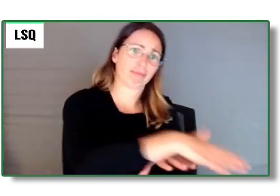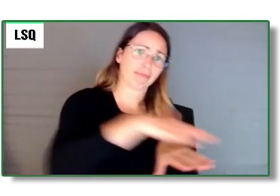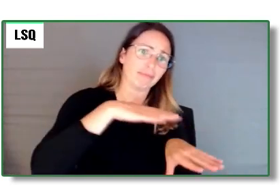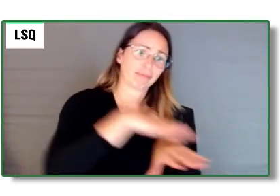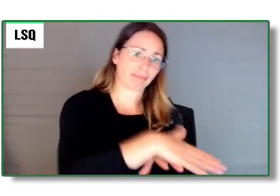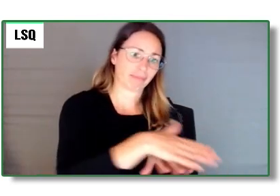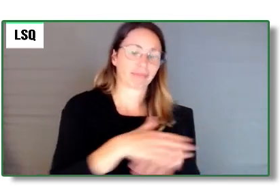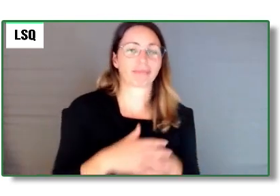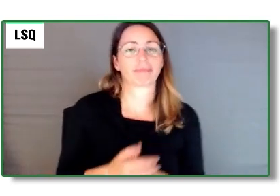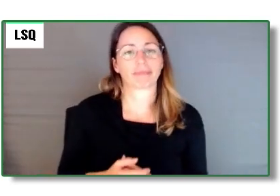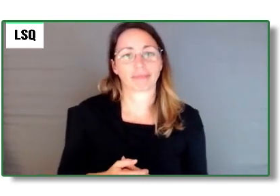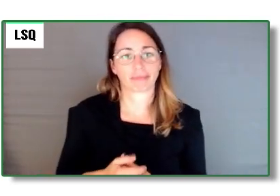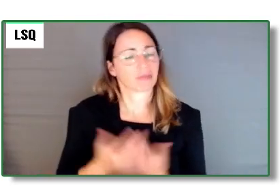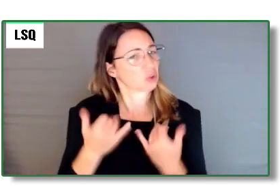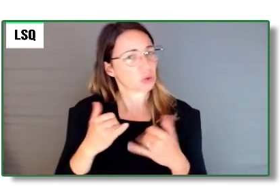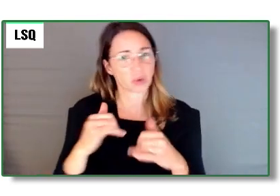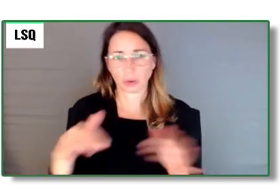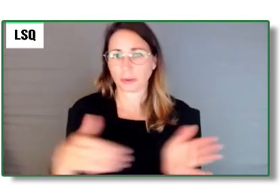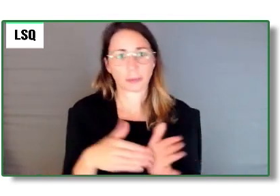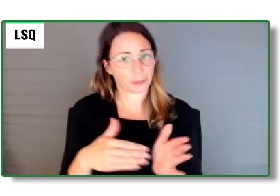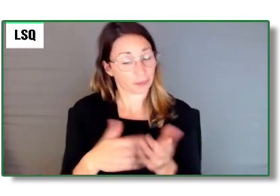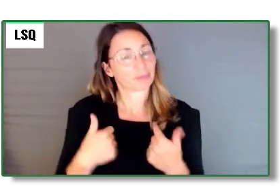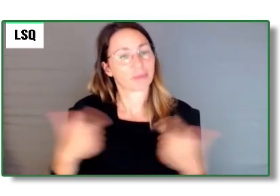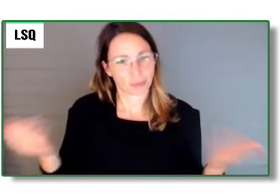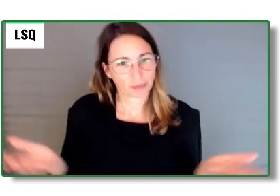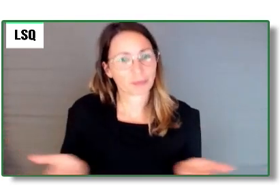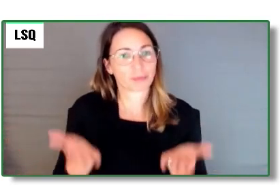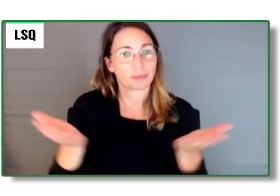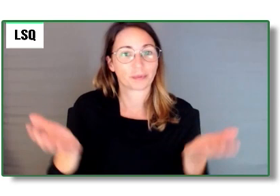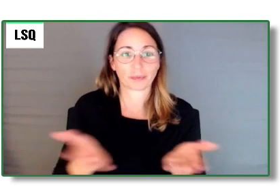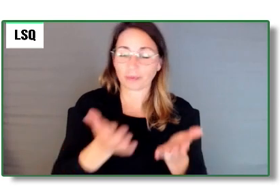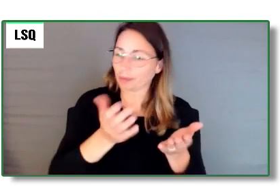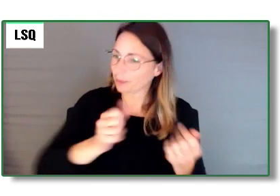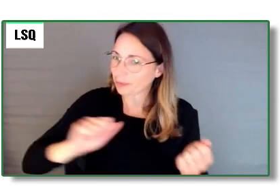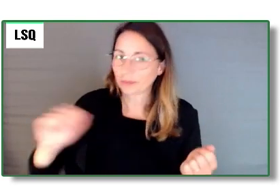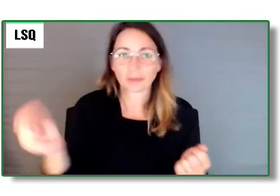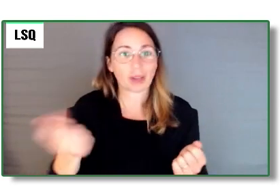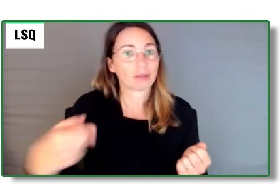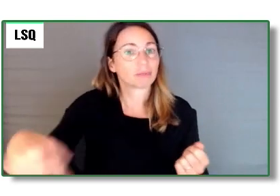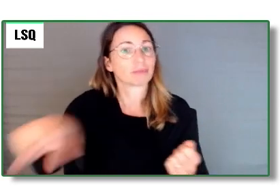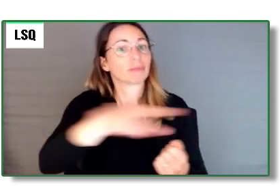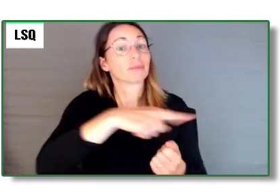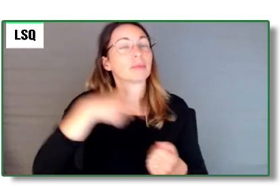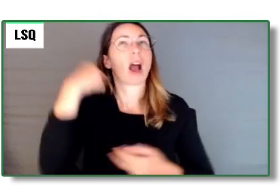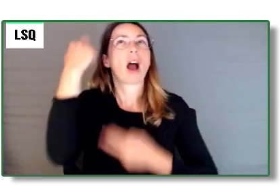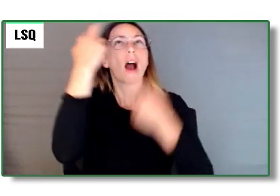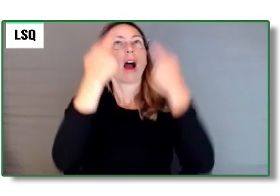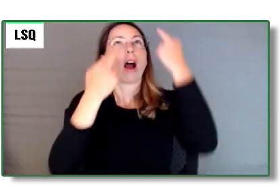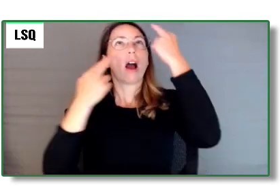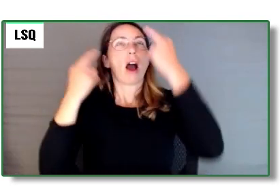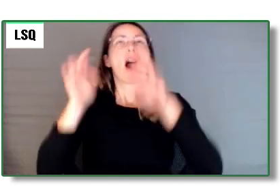toutes et tous à prendre un moment de réflexion pour contempler la relation